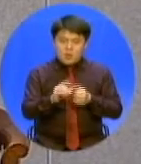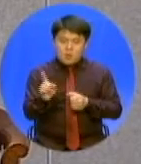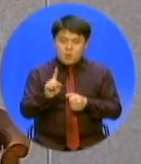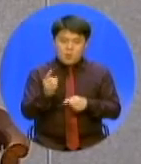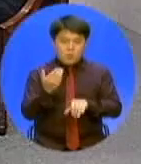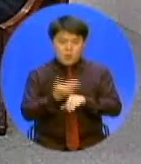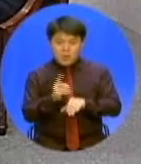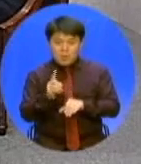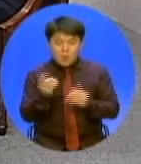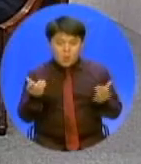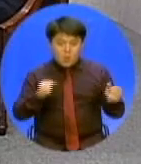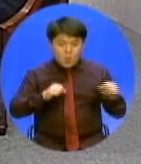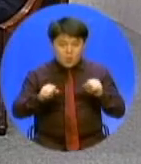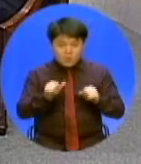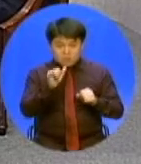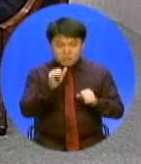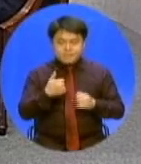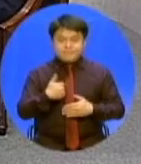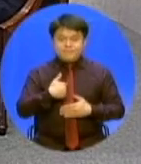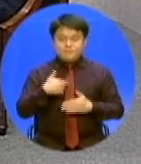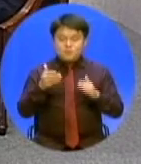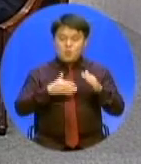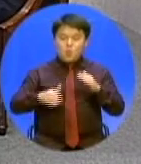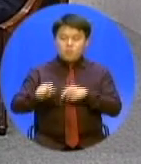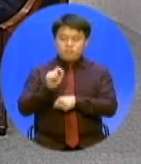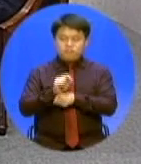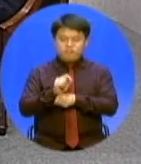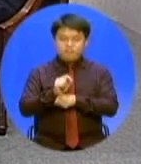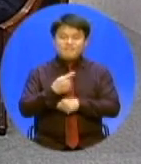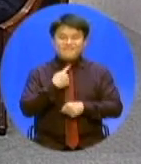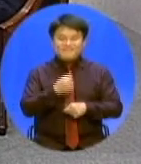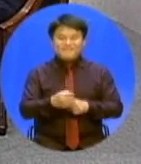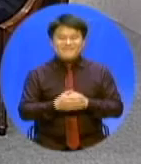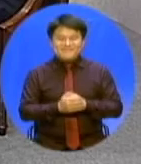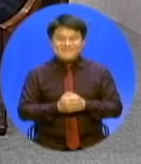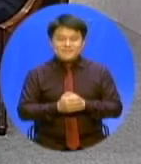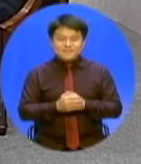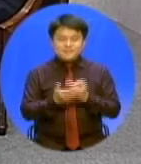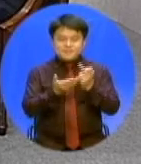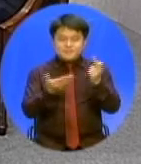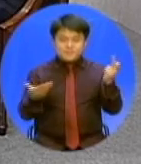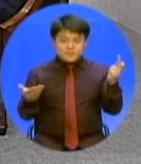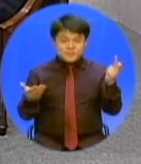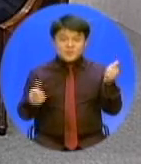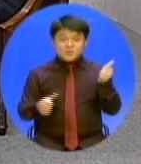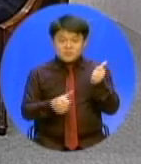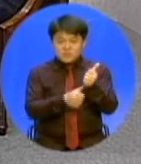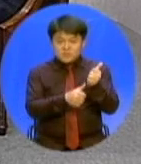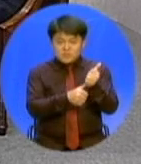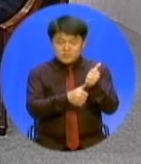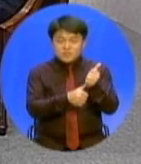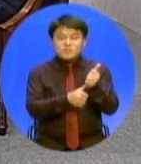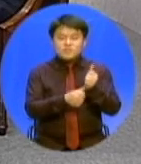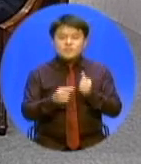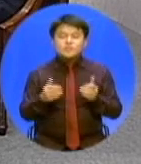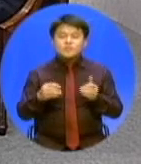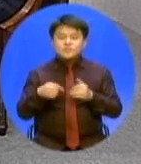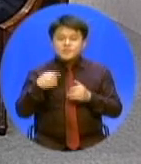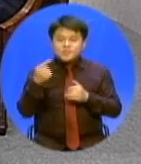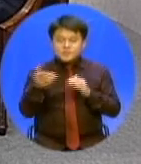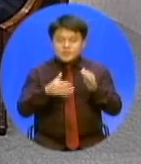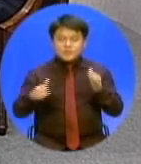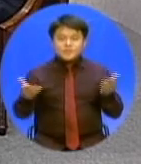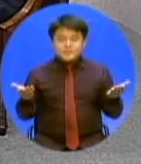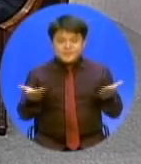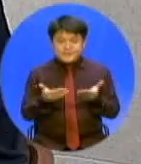있으셨죠? 저는 거의 이제 공직 생활을 했습니다. 네. 그래서 강원도 부지사를 끝으로 이렇게